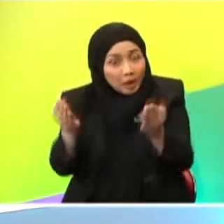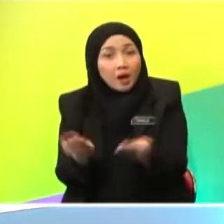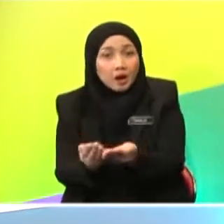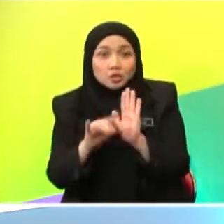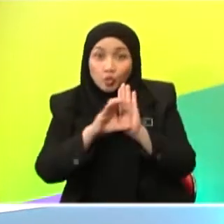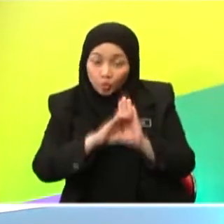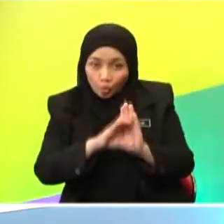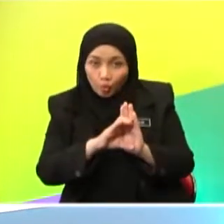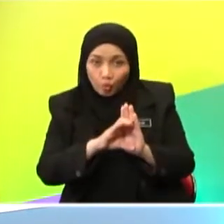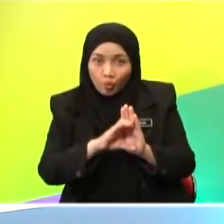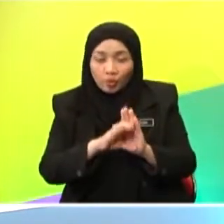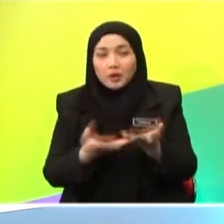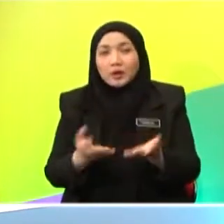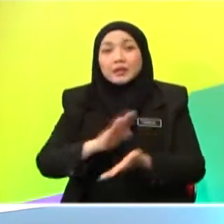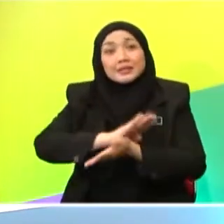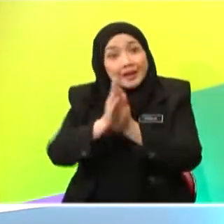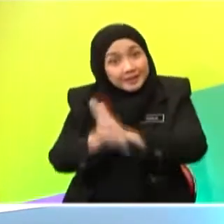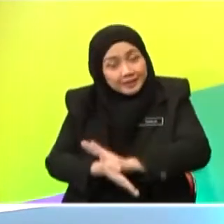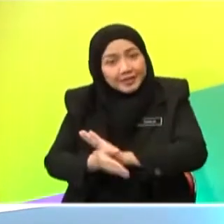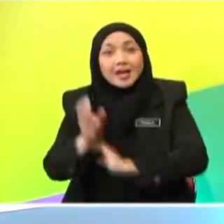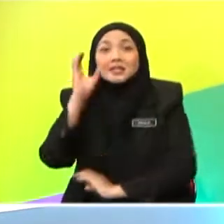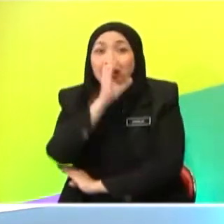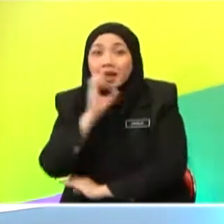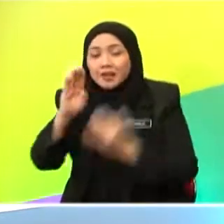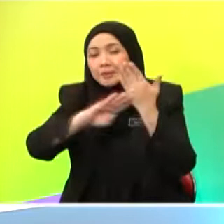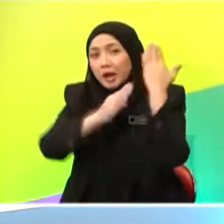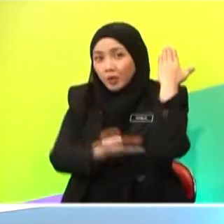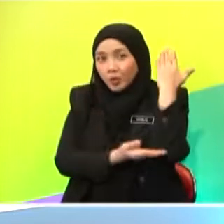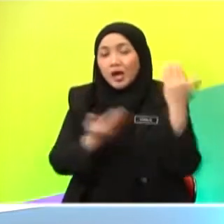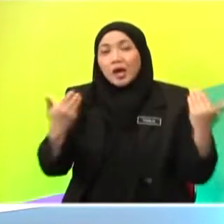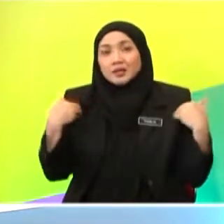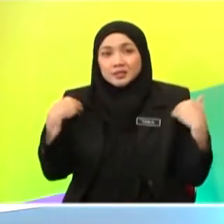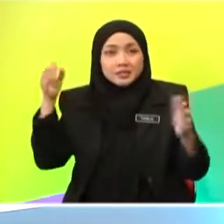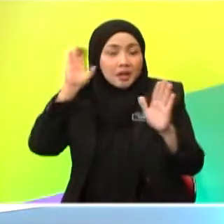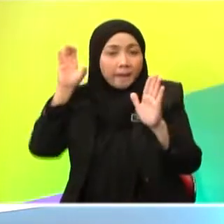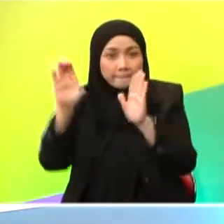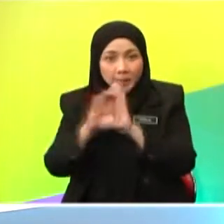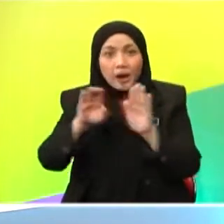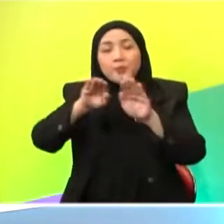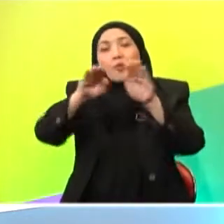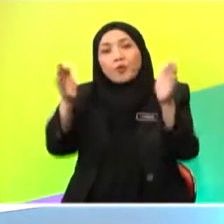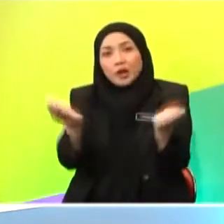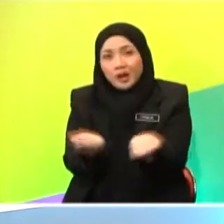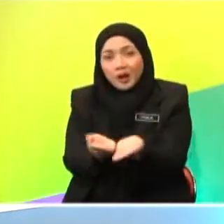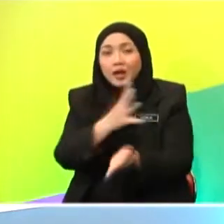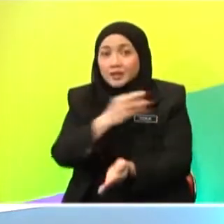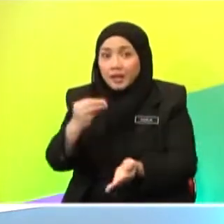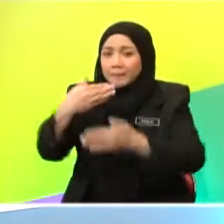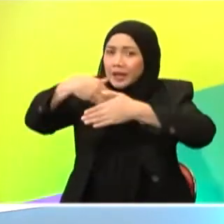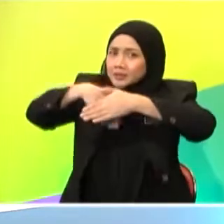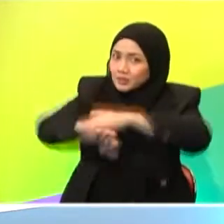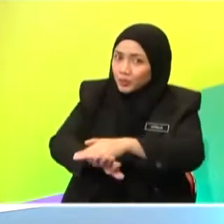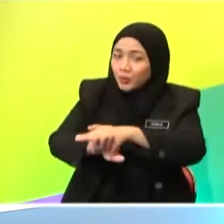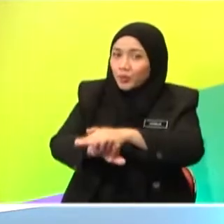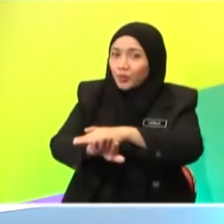jadi kite nak cari bakul yang mana ada gambar bola nyelesaiin jadi saya akan masuk ke dalam bakul